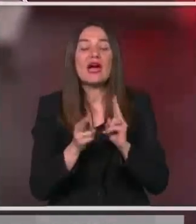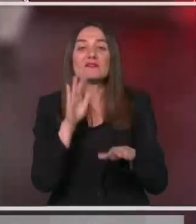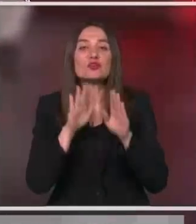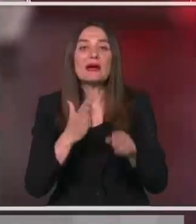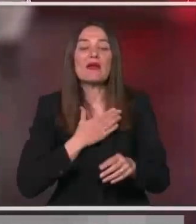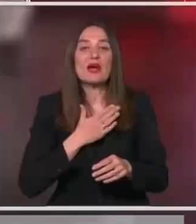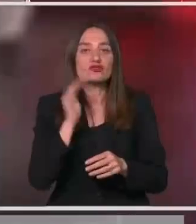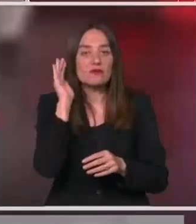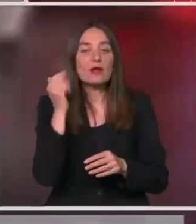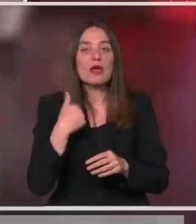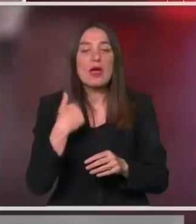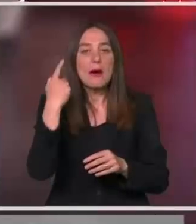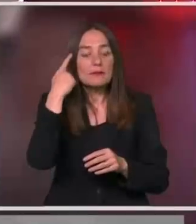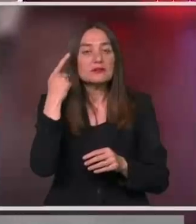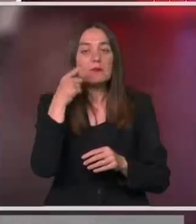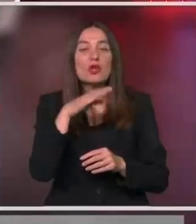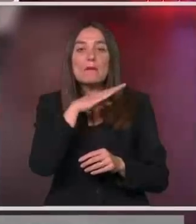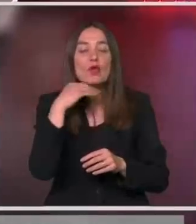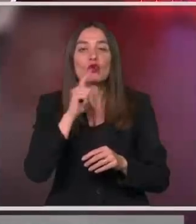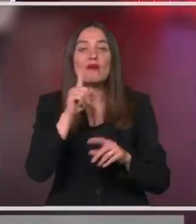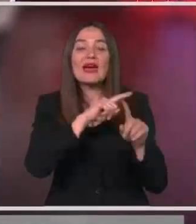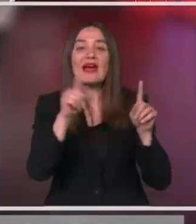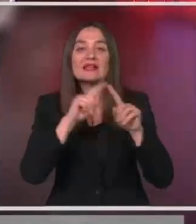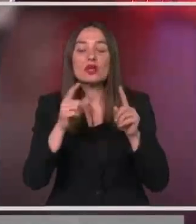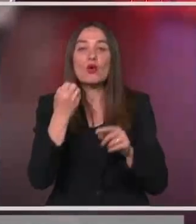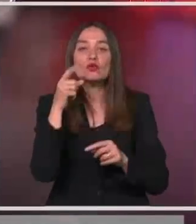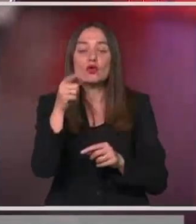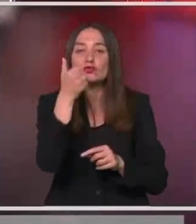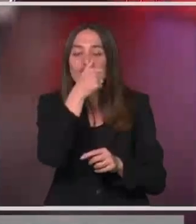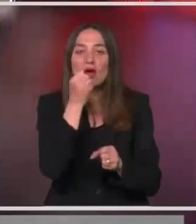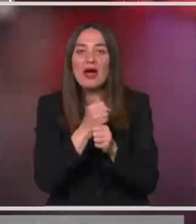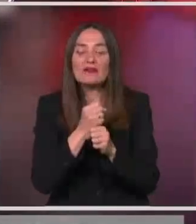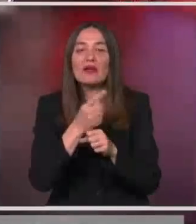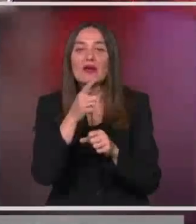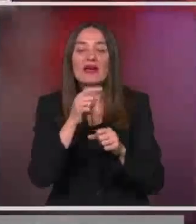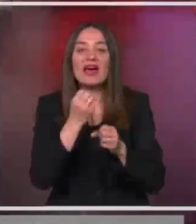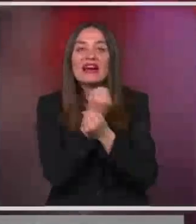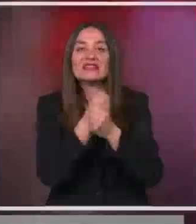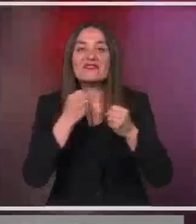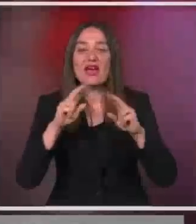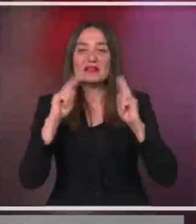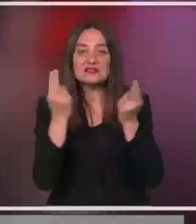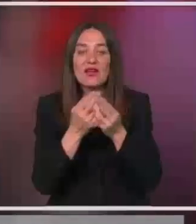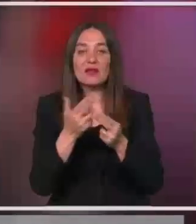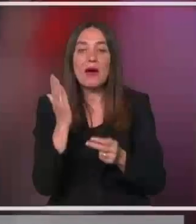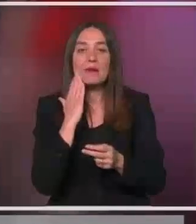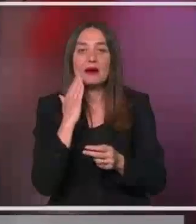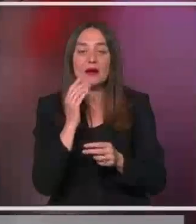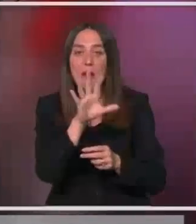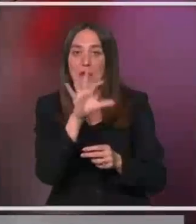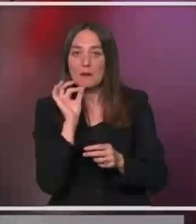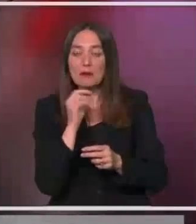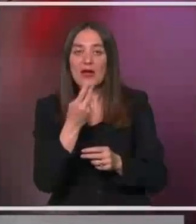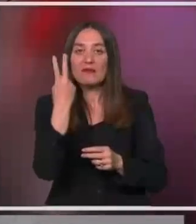vlade? Pa ja mislim da se one u mnogome ne razlikuju od onoga što radi čitav razvijeni svet. Amerika je opredelila, ako se ne